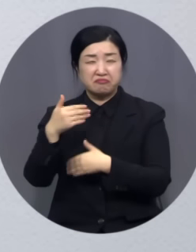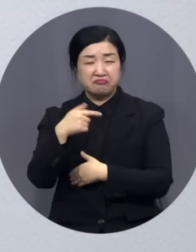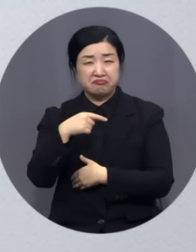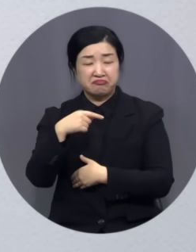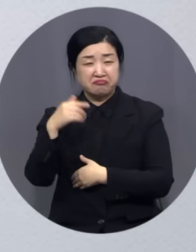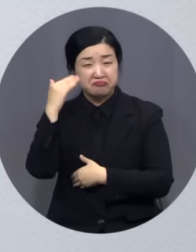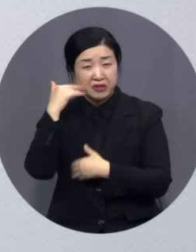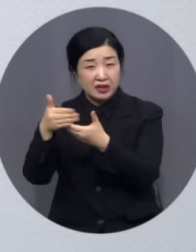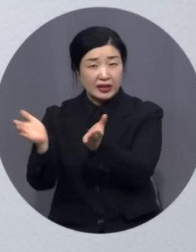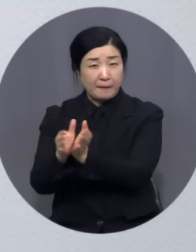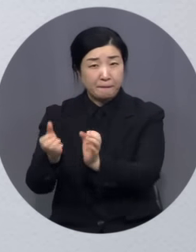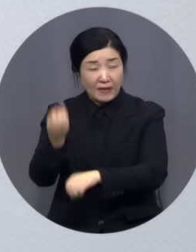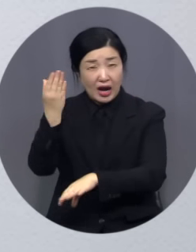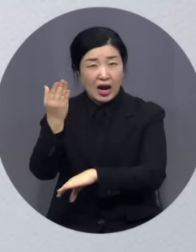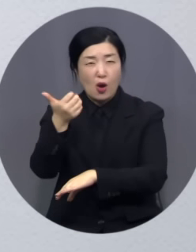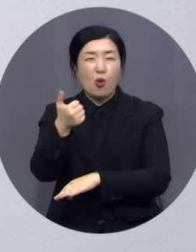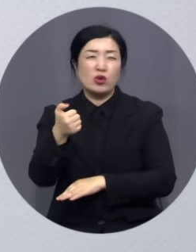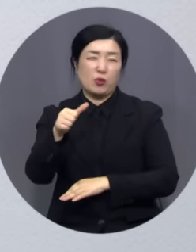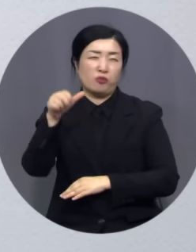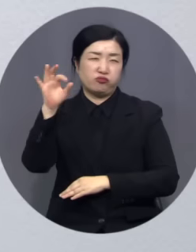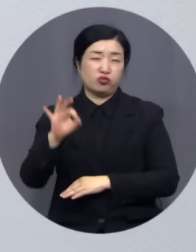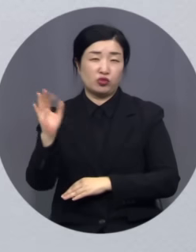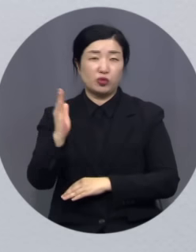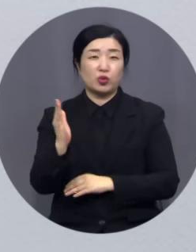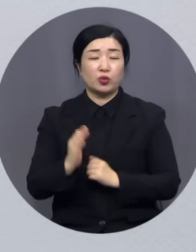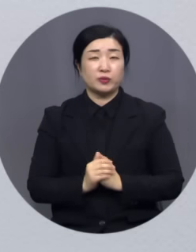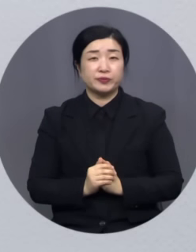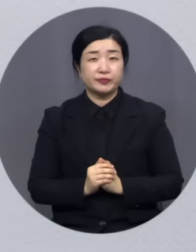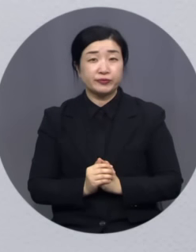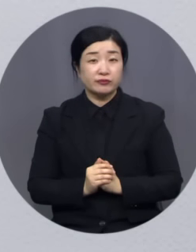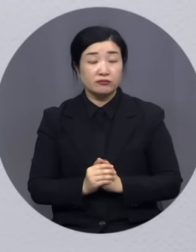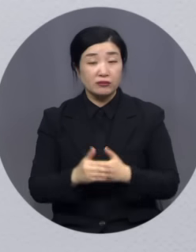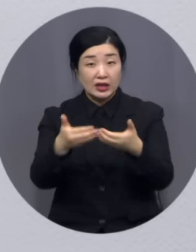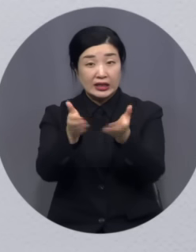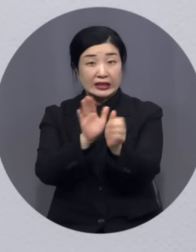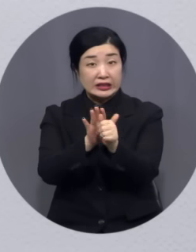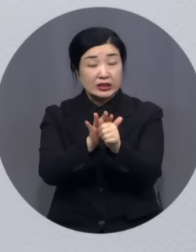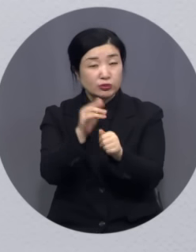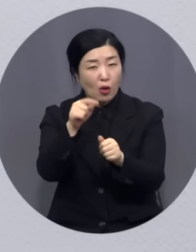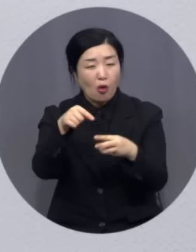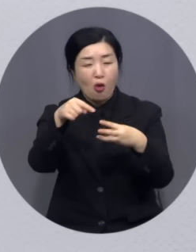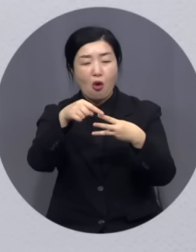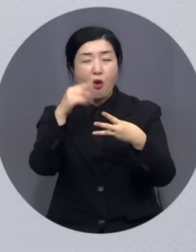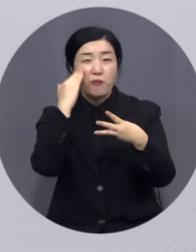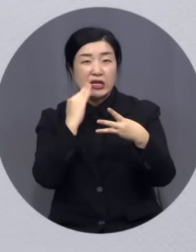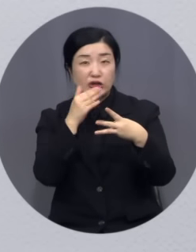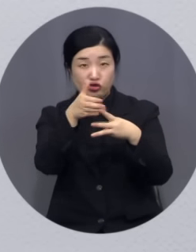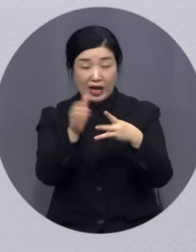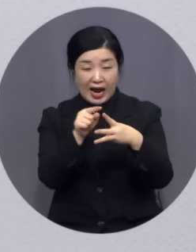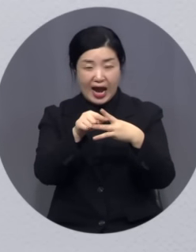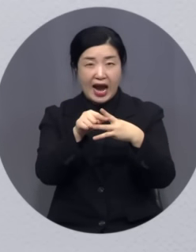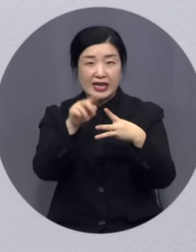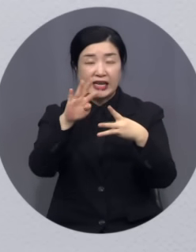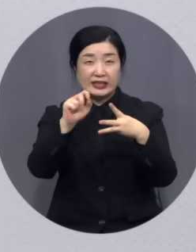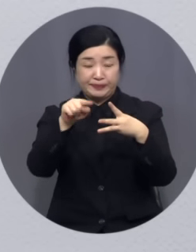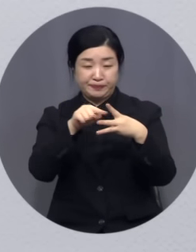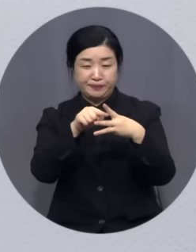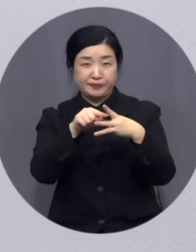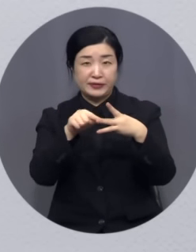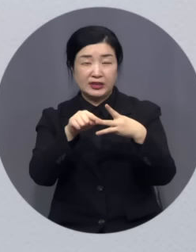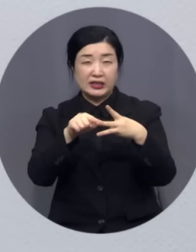한다가 55% 있습니다 정당 지지도는 더불어민주당 43%